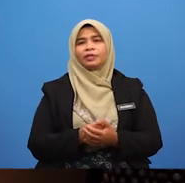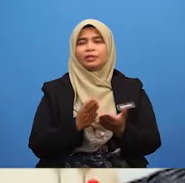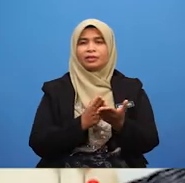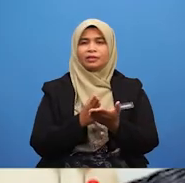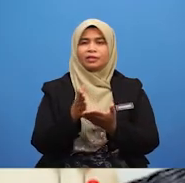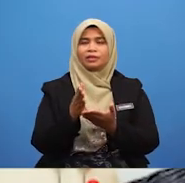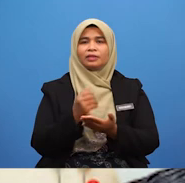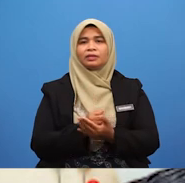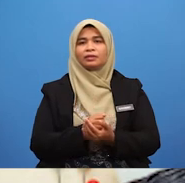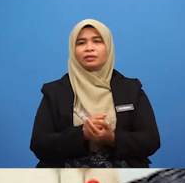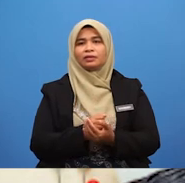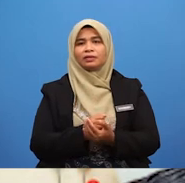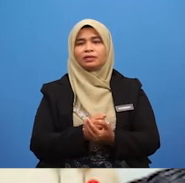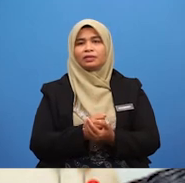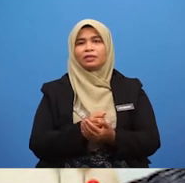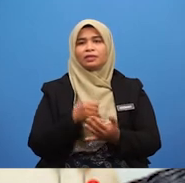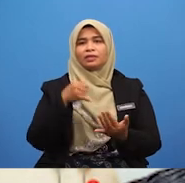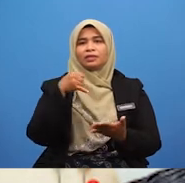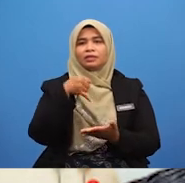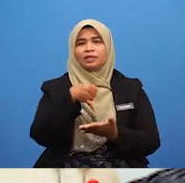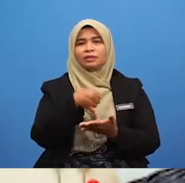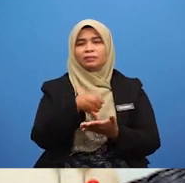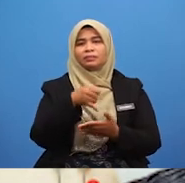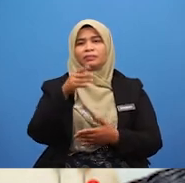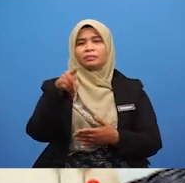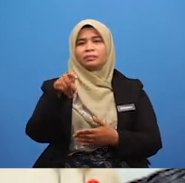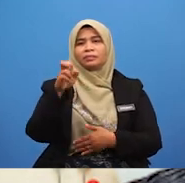Seterusnya ialah jarum peniti.